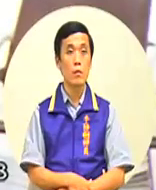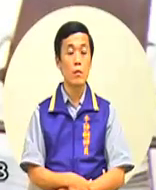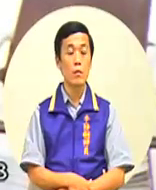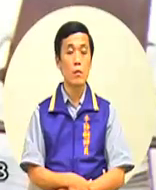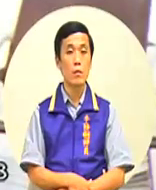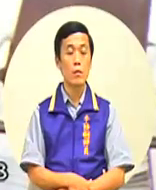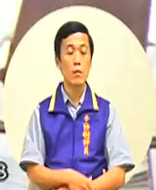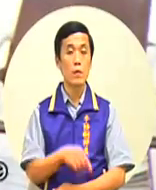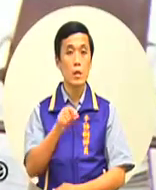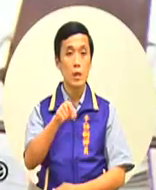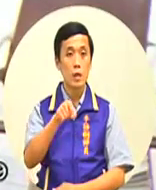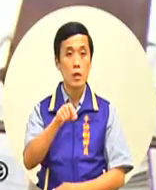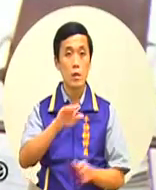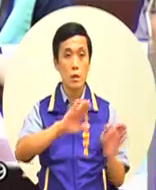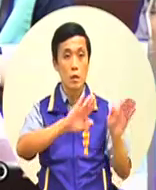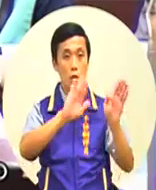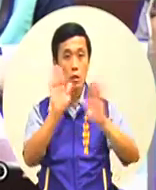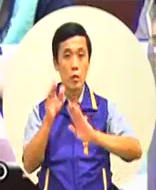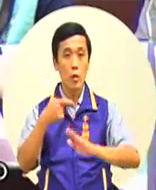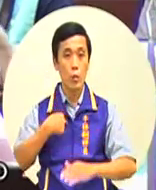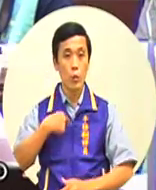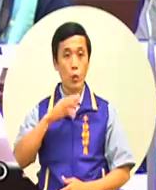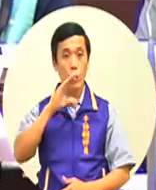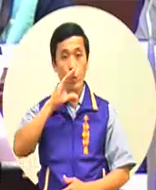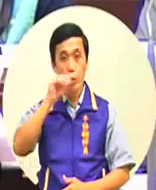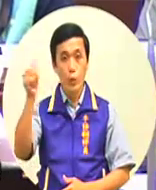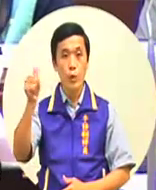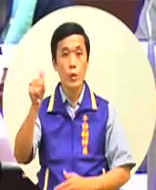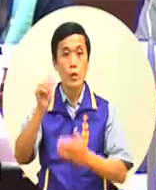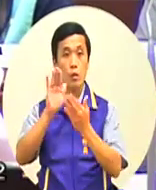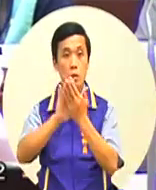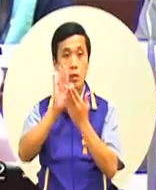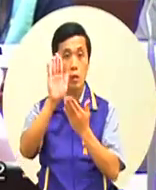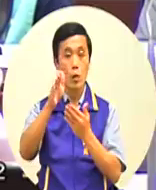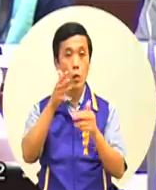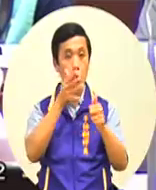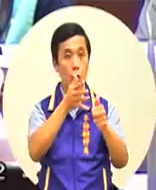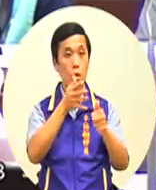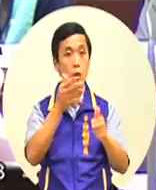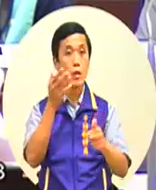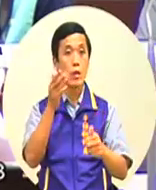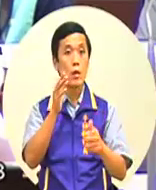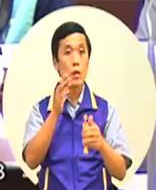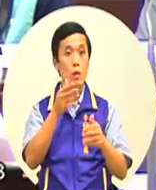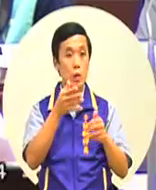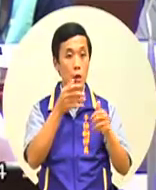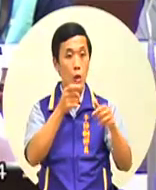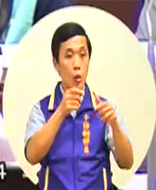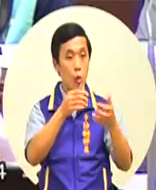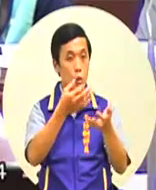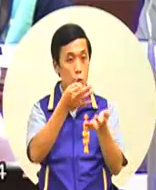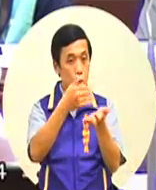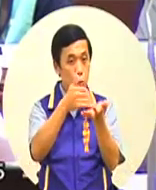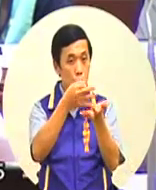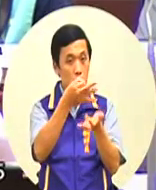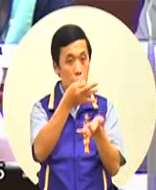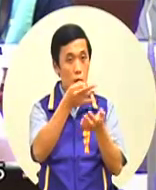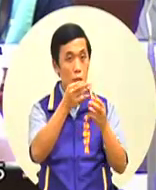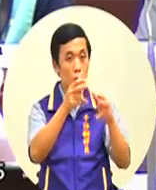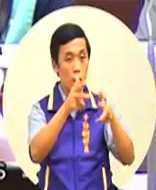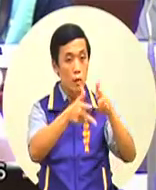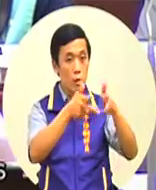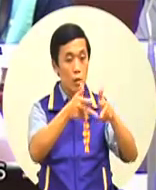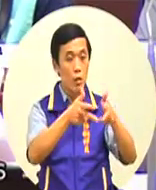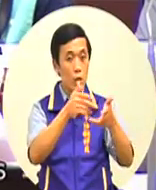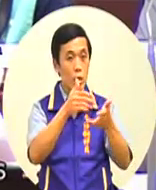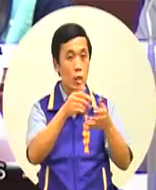好，那个这个部分我们可能回去请问一下当初估价的厂商是怎么样规划的。好，这个细节的部分